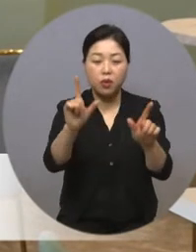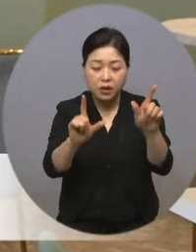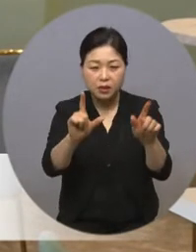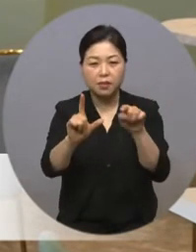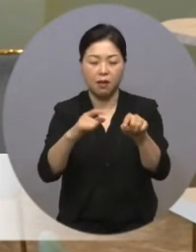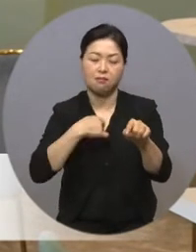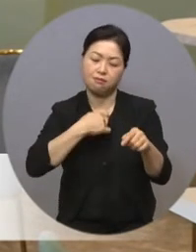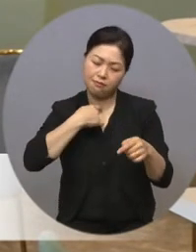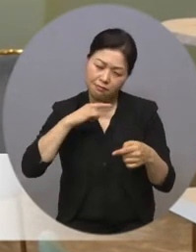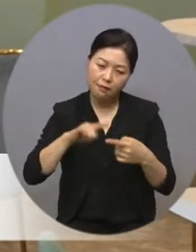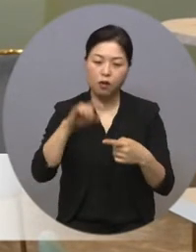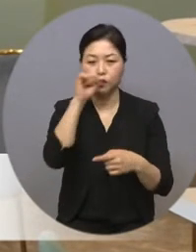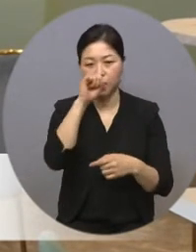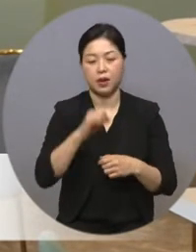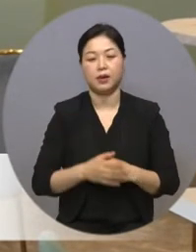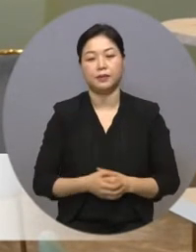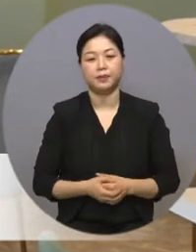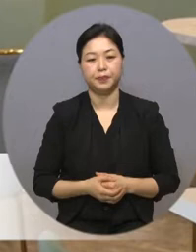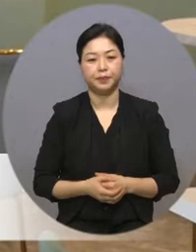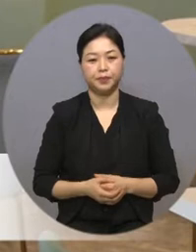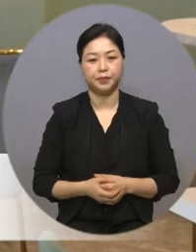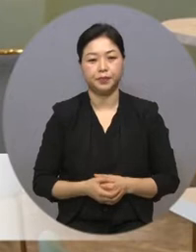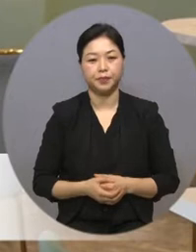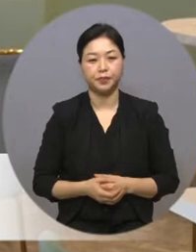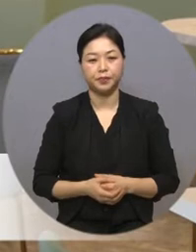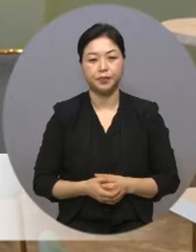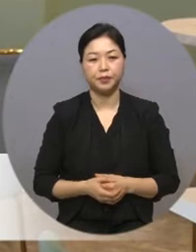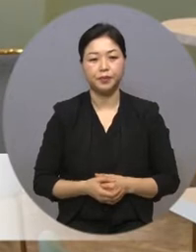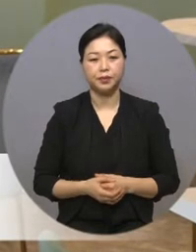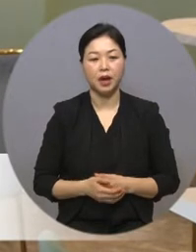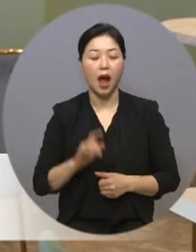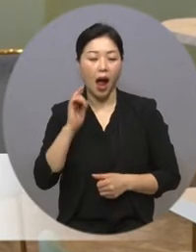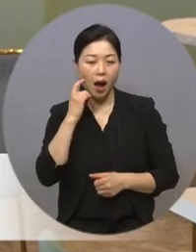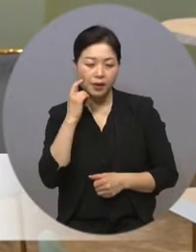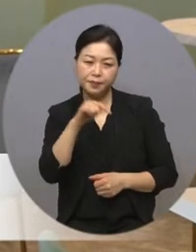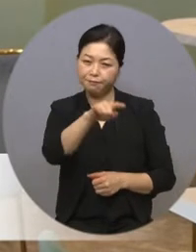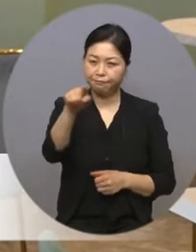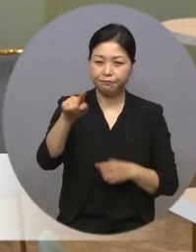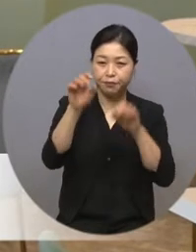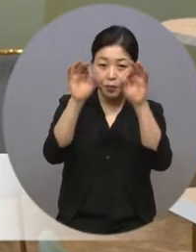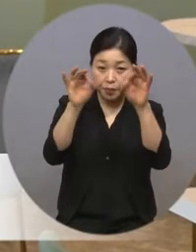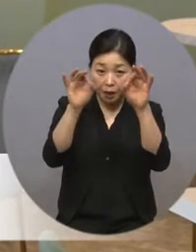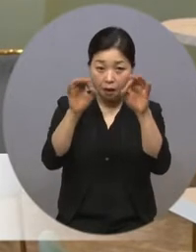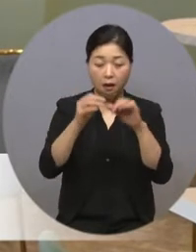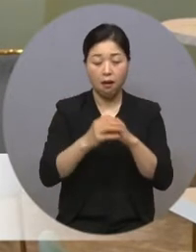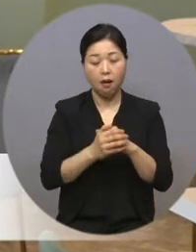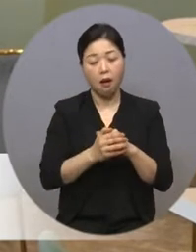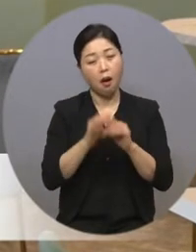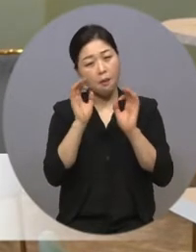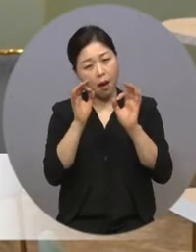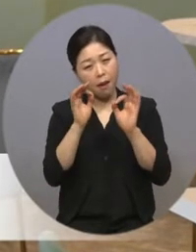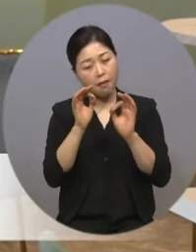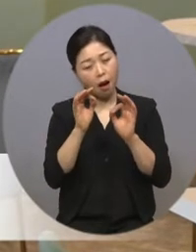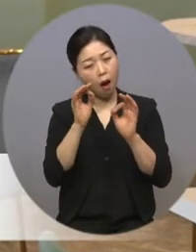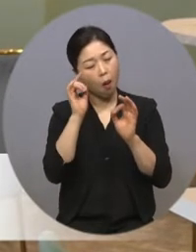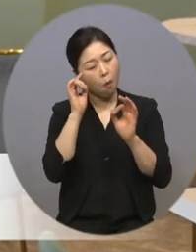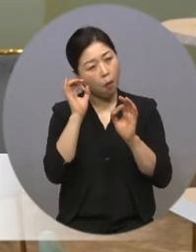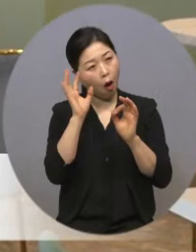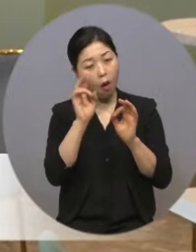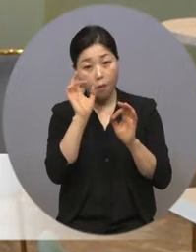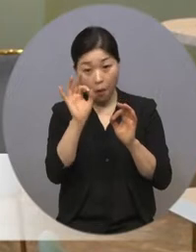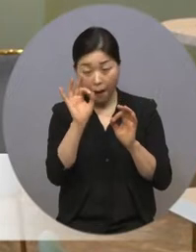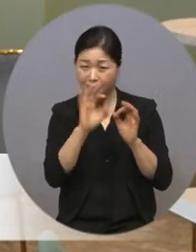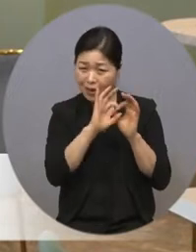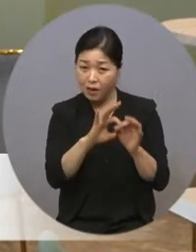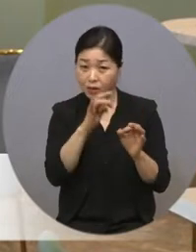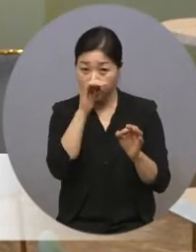겹쳐있는 그런 풍경들을 아주 좋아하는데요. 그리고 우리가 아름다운 것을 보면 한없이 바라보게 되잖아요.